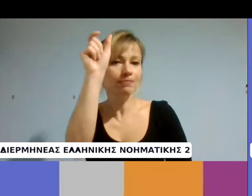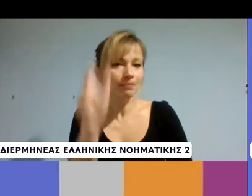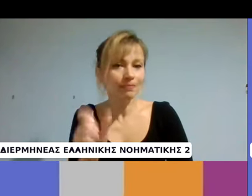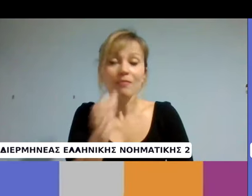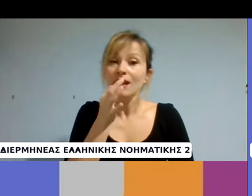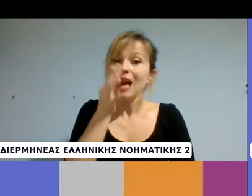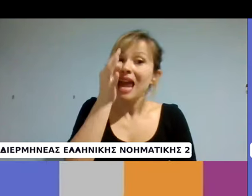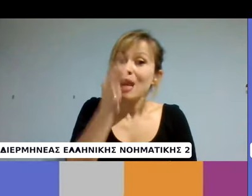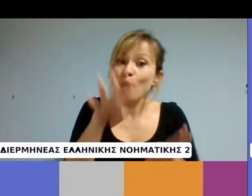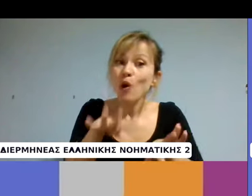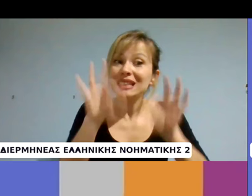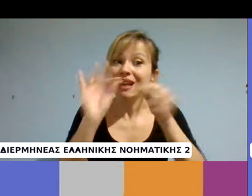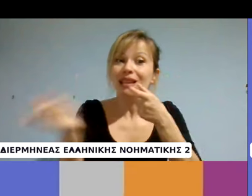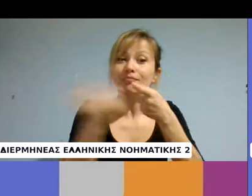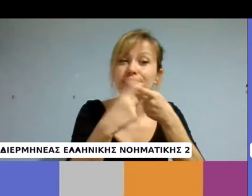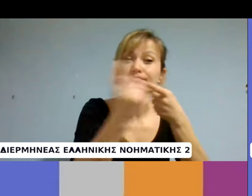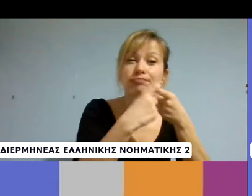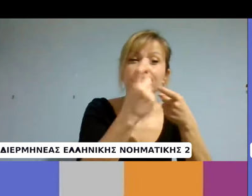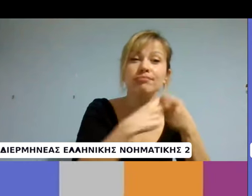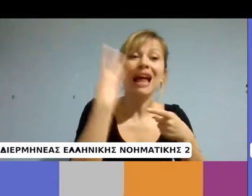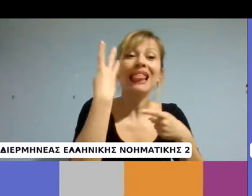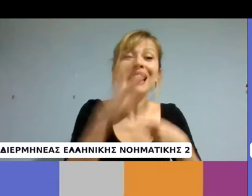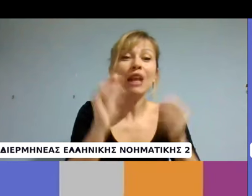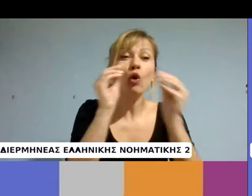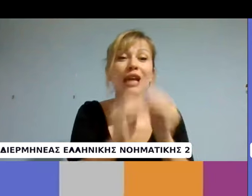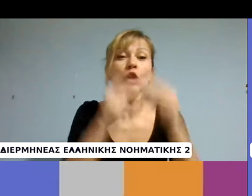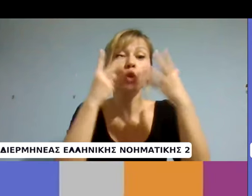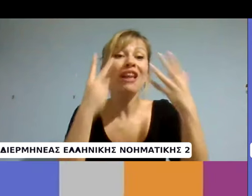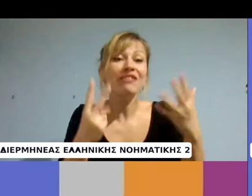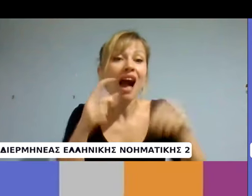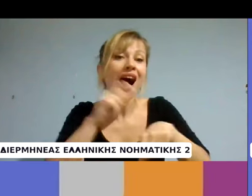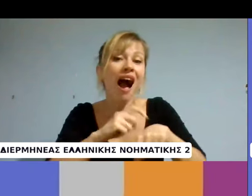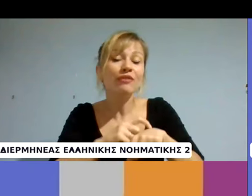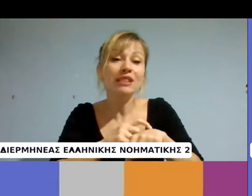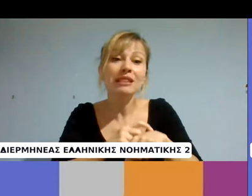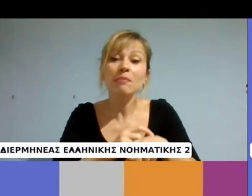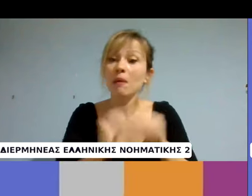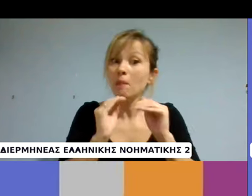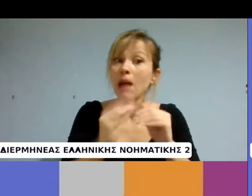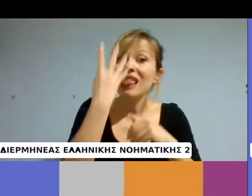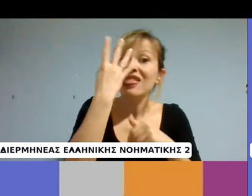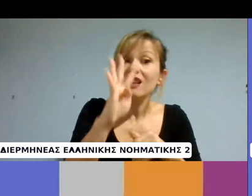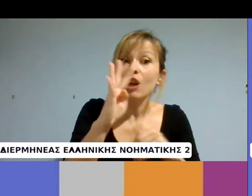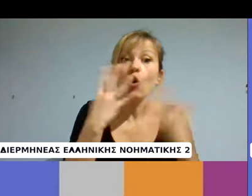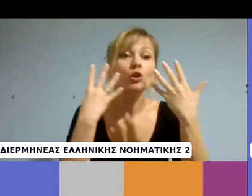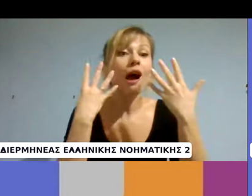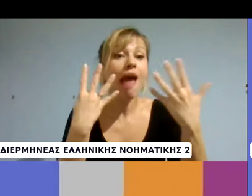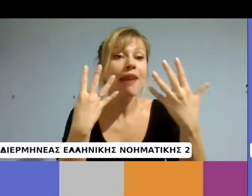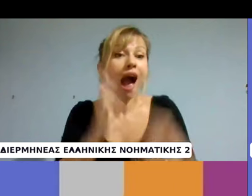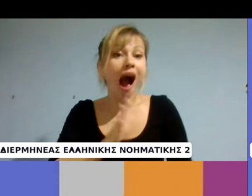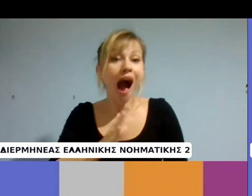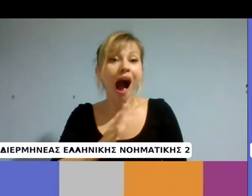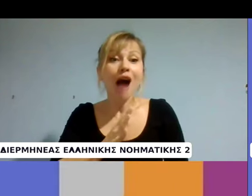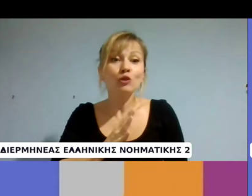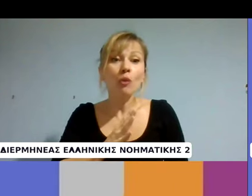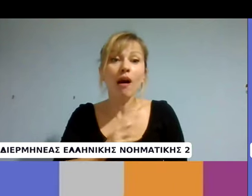ξεκινήσαμε με 420 κάτι άτομα, είμαστε στα 409. Νομίζω ότι αυτό είναι ένα ρεκόρ για